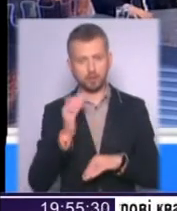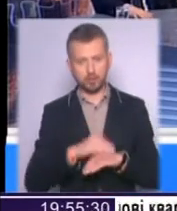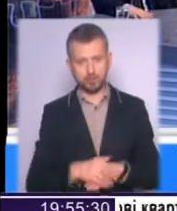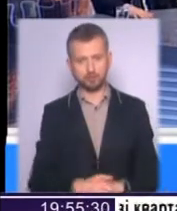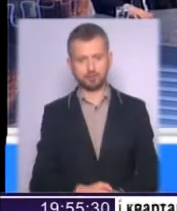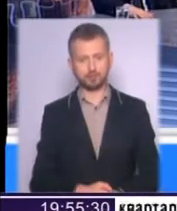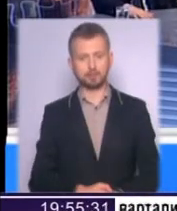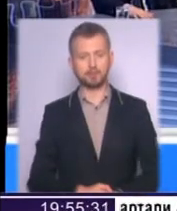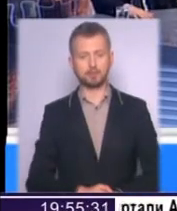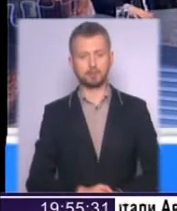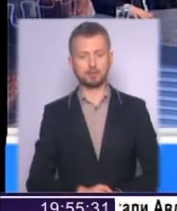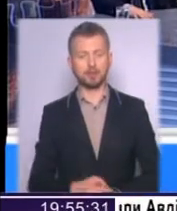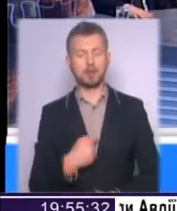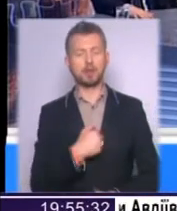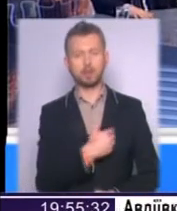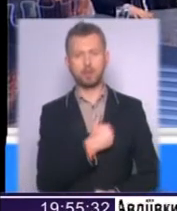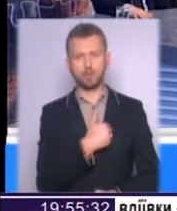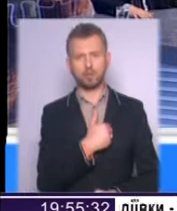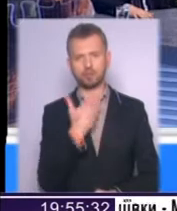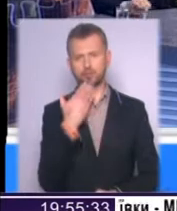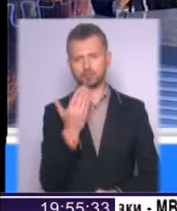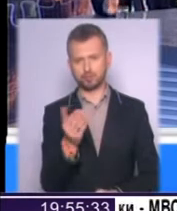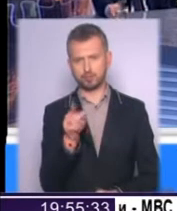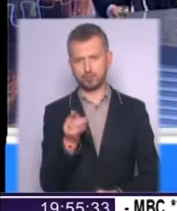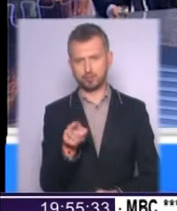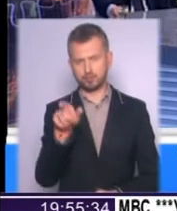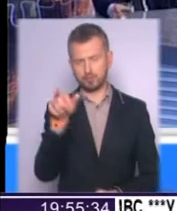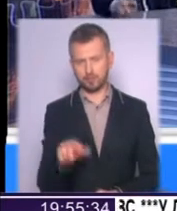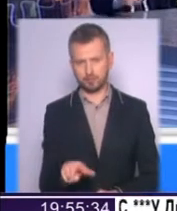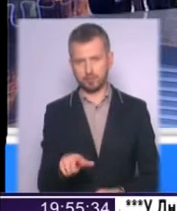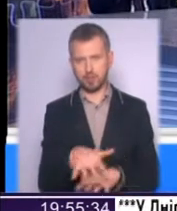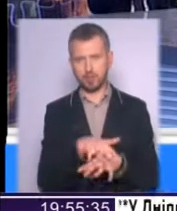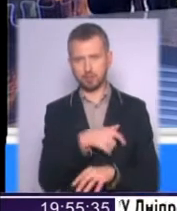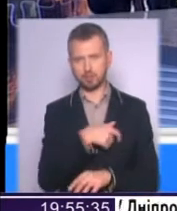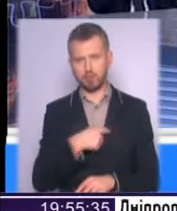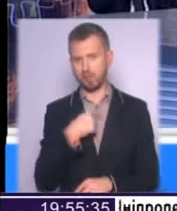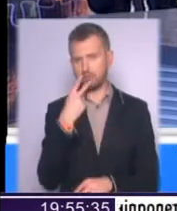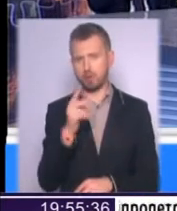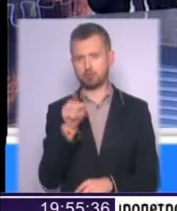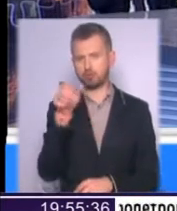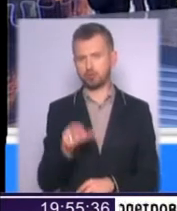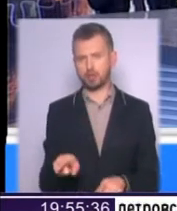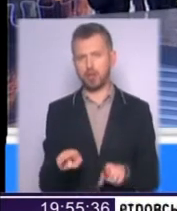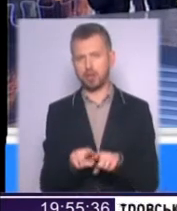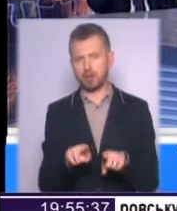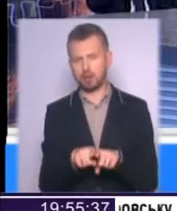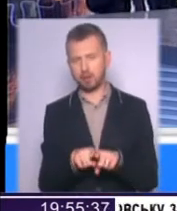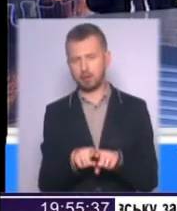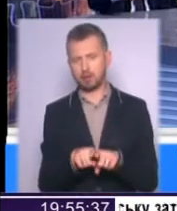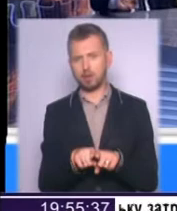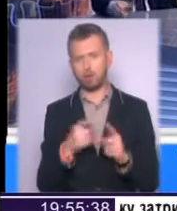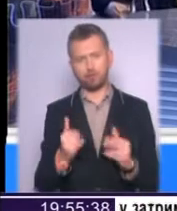Добрий вечір. Я хочу згадати Сергію Капліну, як народному депутату. Я бачу, що людина така